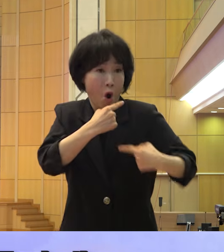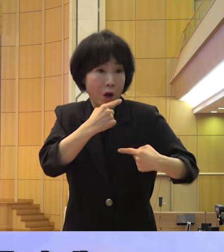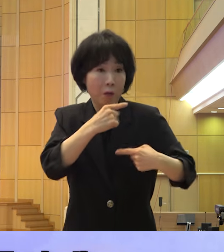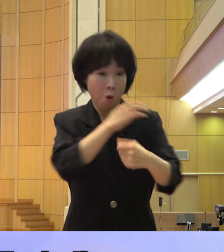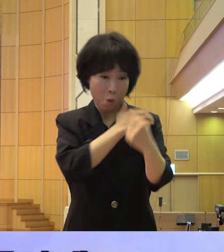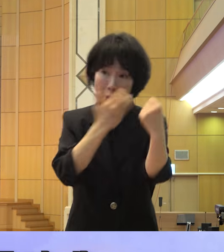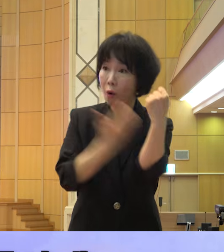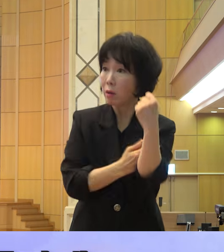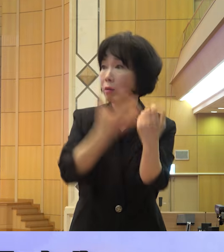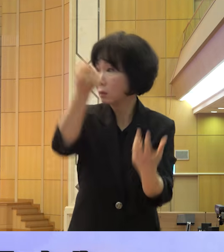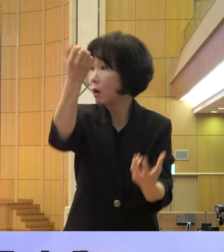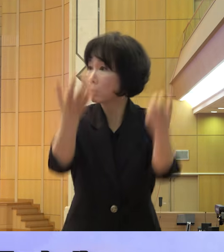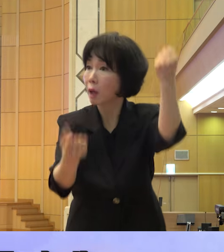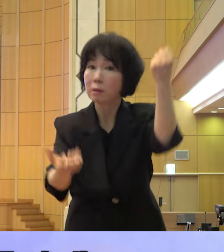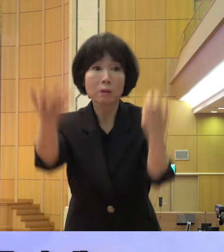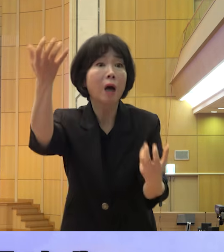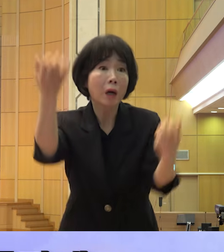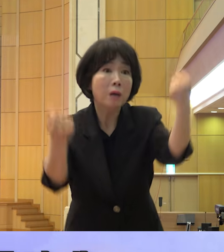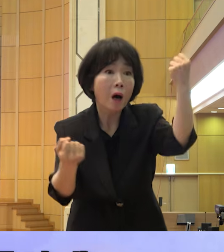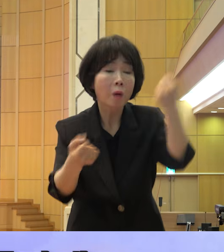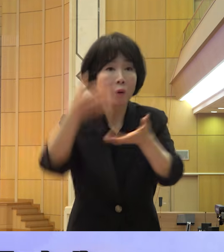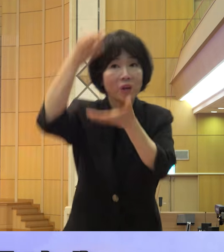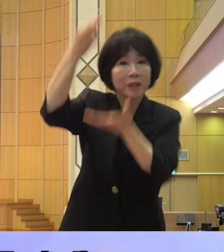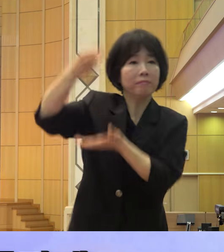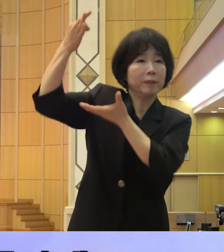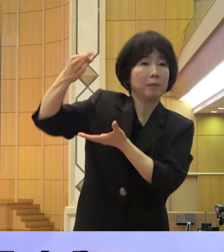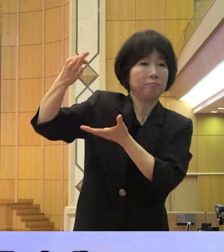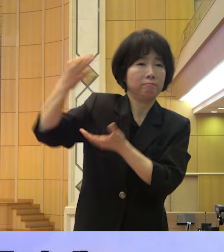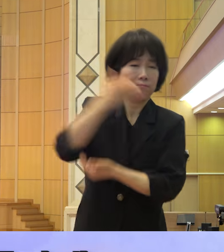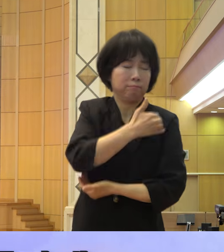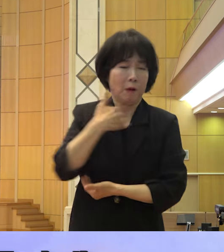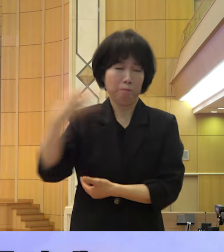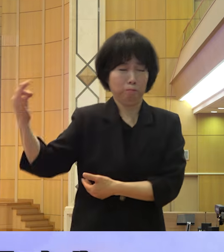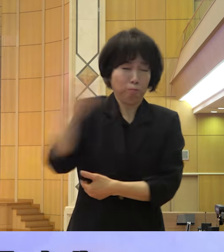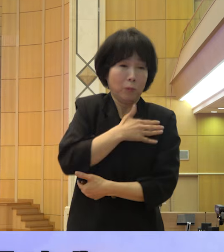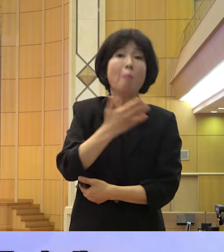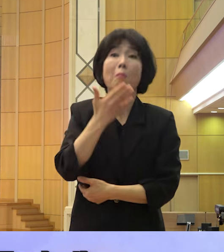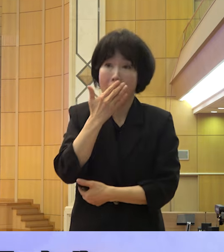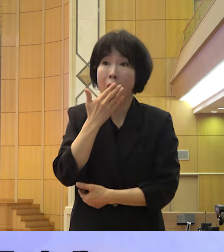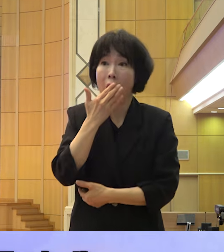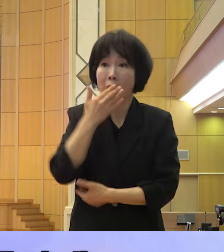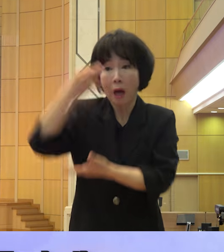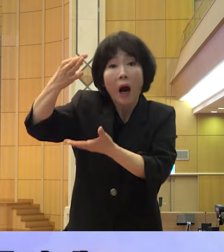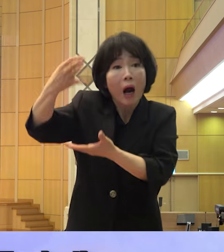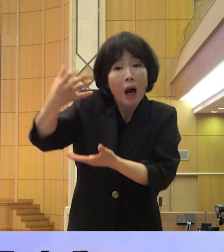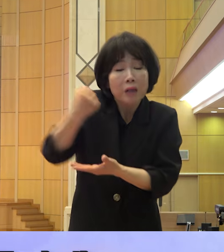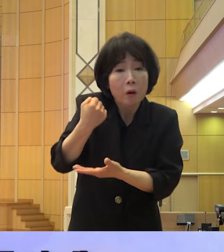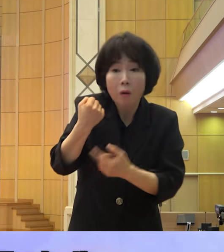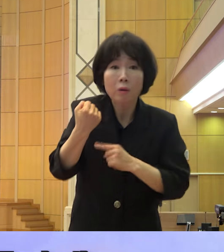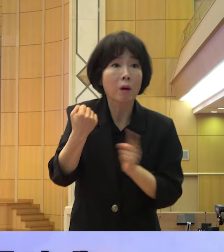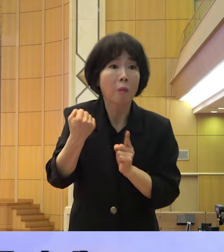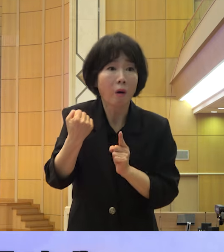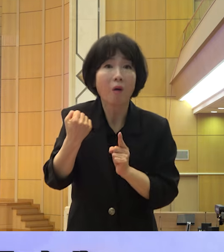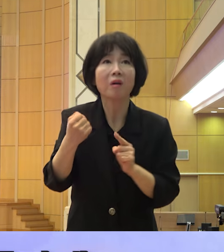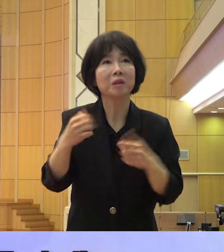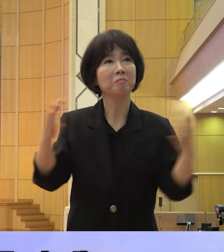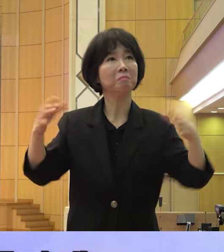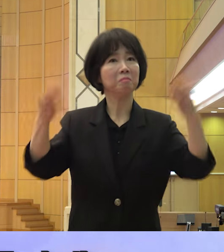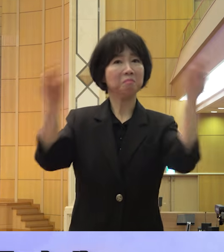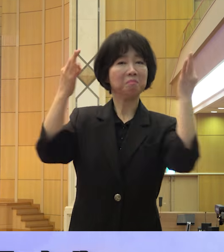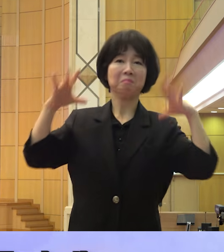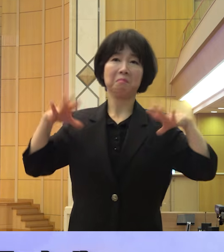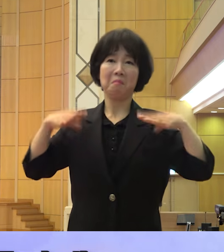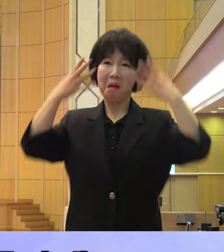명예라든지 권력이라든지 물질이라든지 등등이 내게 있으니까 나는